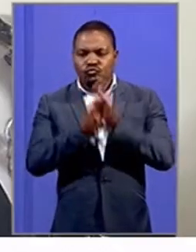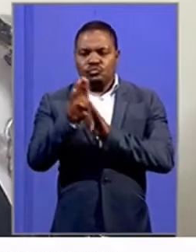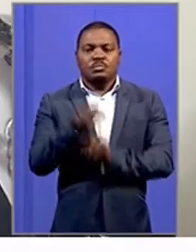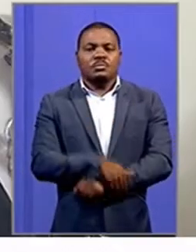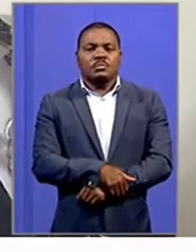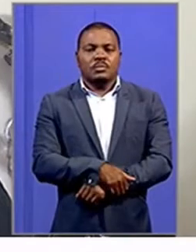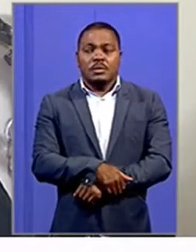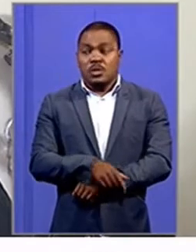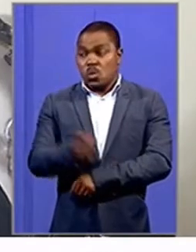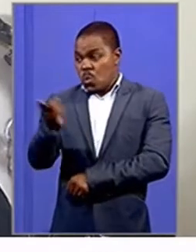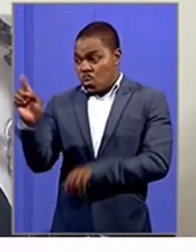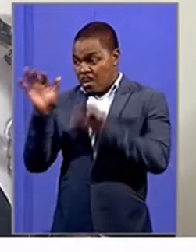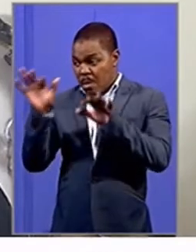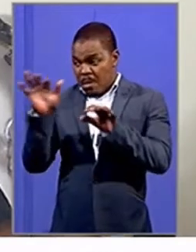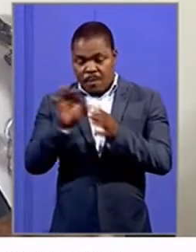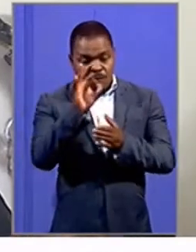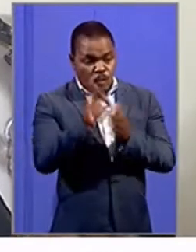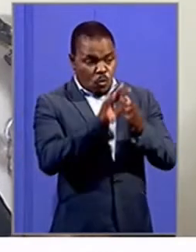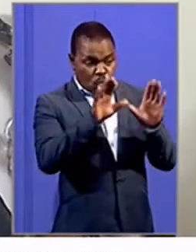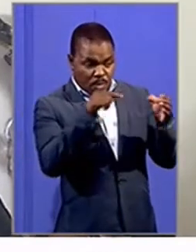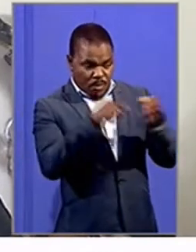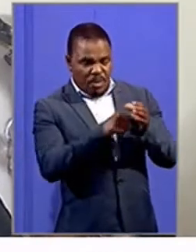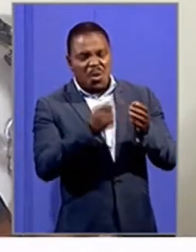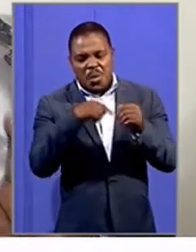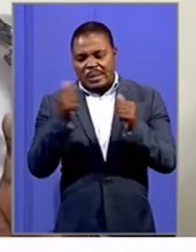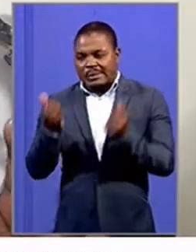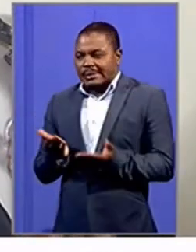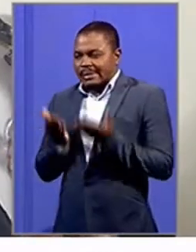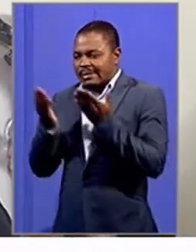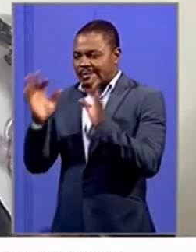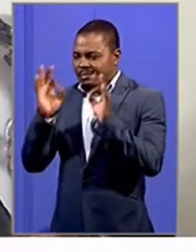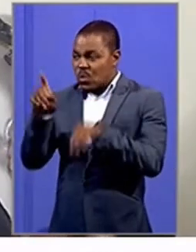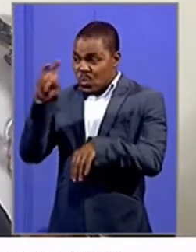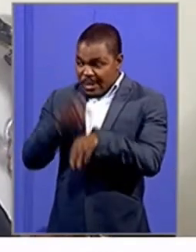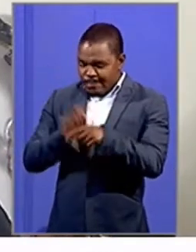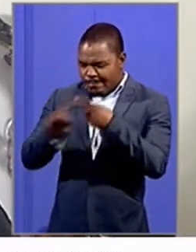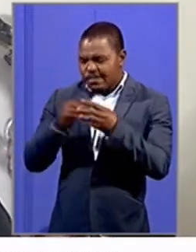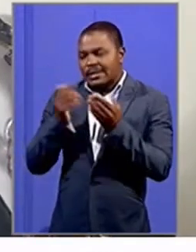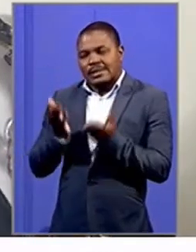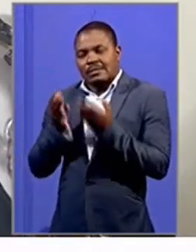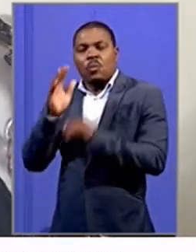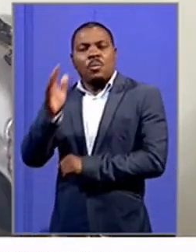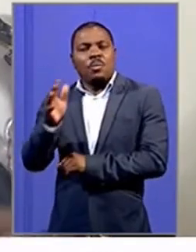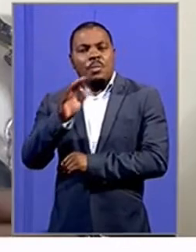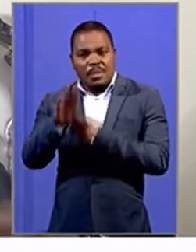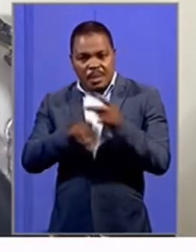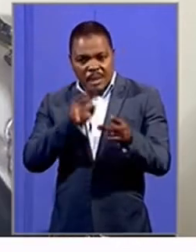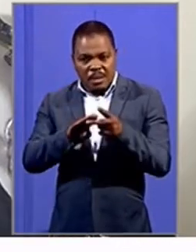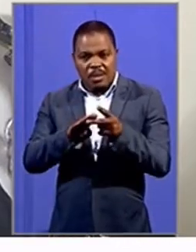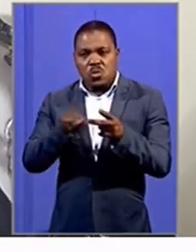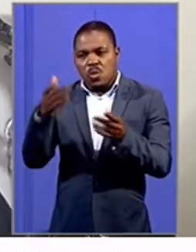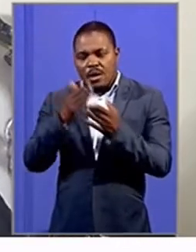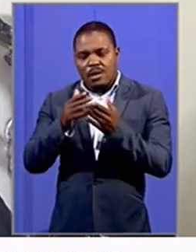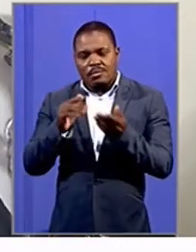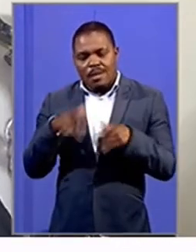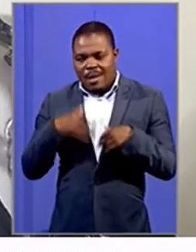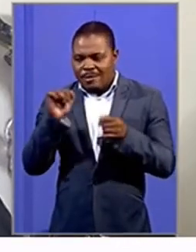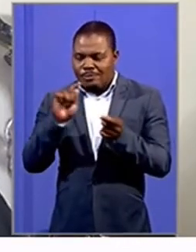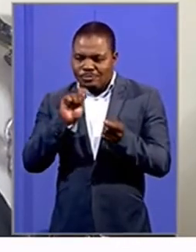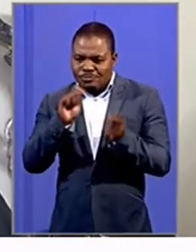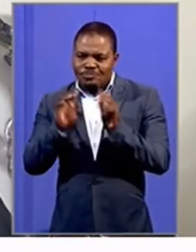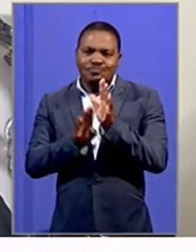ba votetse mokgatlho ona re tla ba fa ditshebeletso tse ba di hlokang tse tla etsa gore ho be le ho qala ho tjha maphelong a